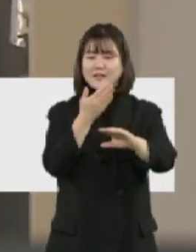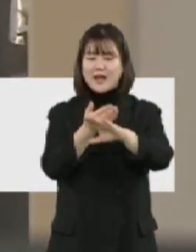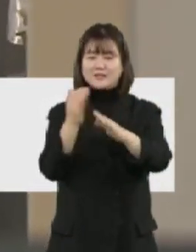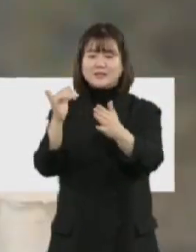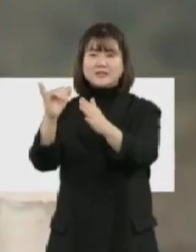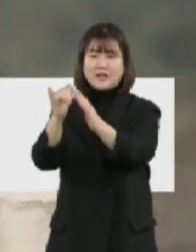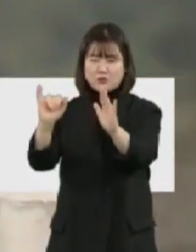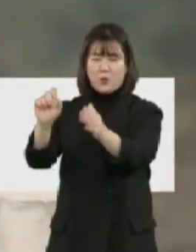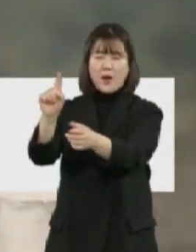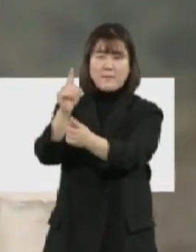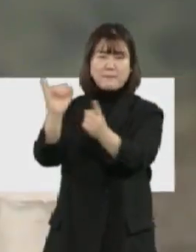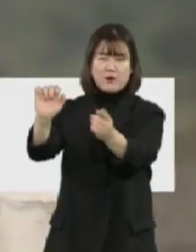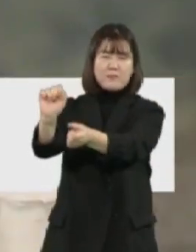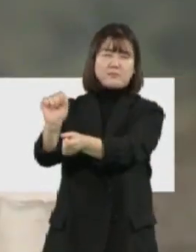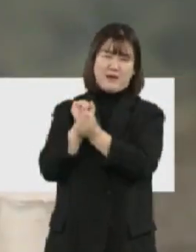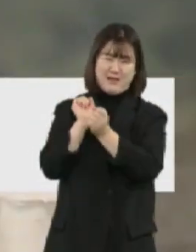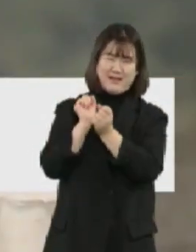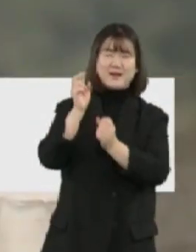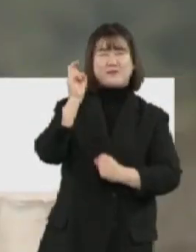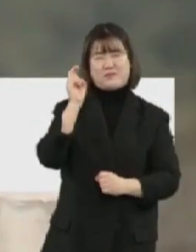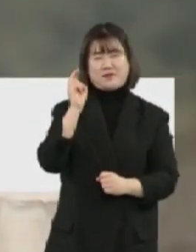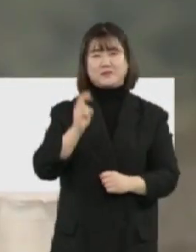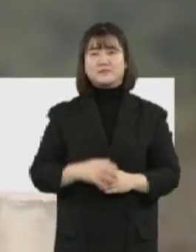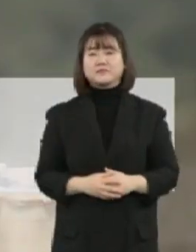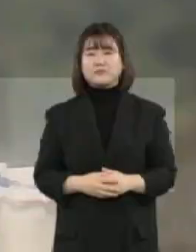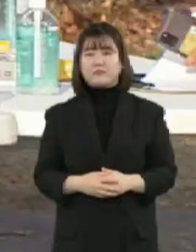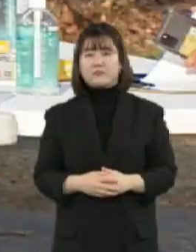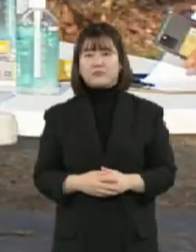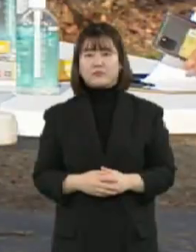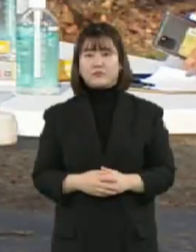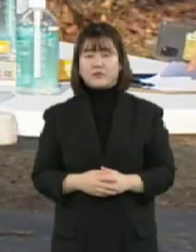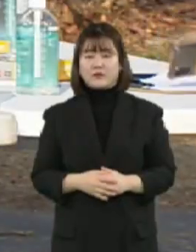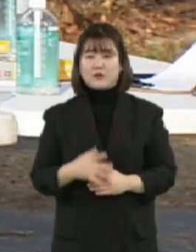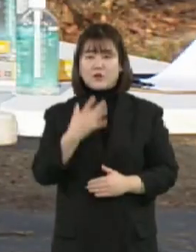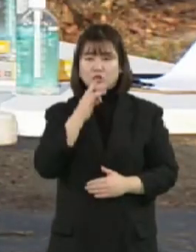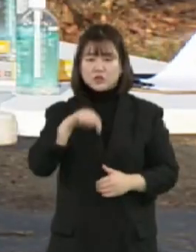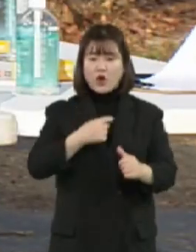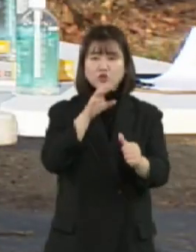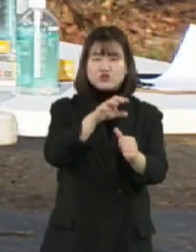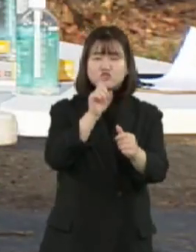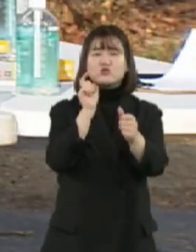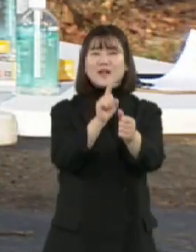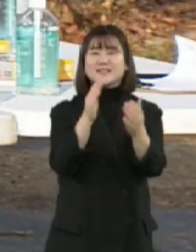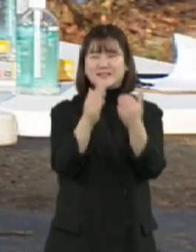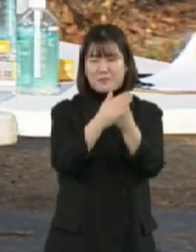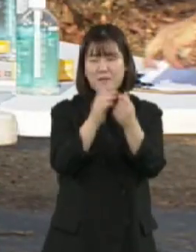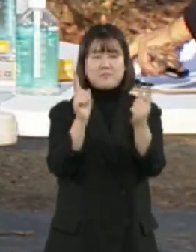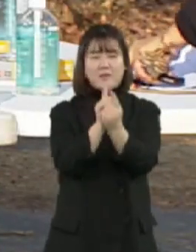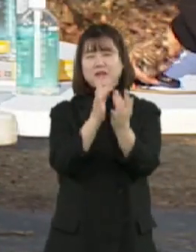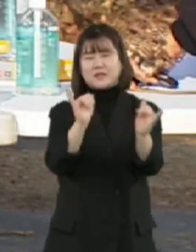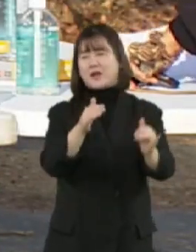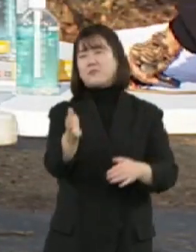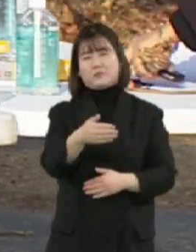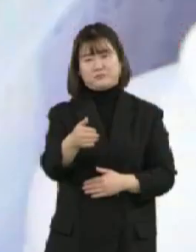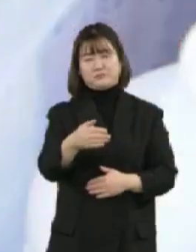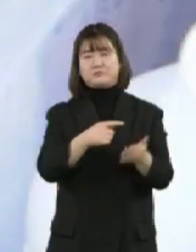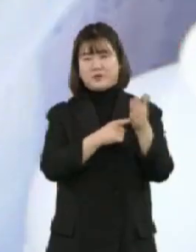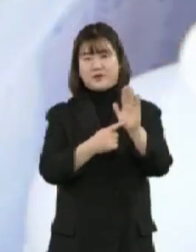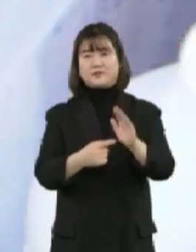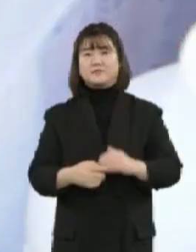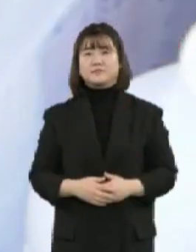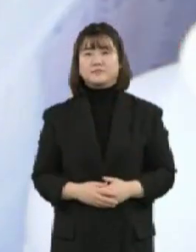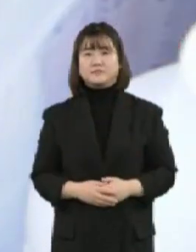다른 가족 한 명으로부터 감염된 것으로 추정되며 이제 역시 경리 중 확진 돼 접촉자 는 없는 것으로